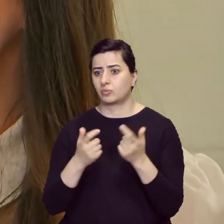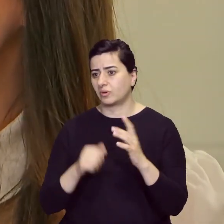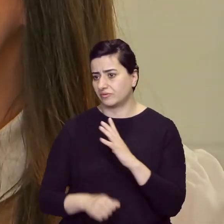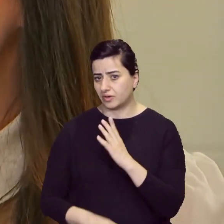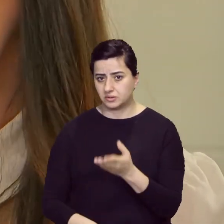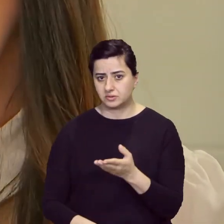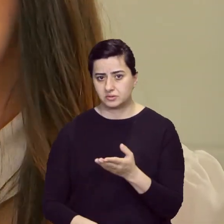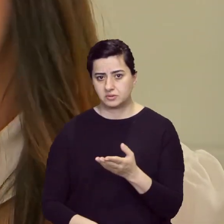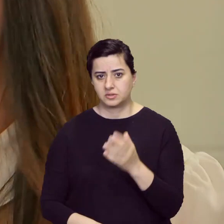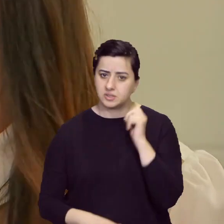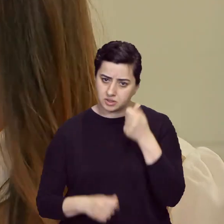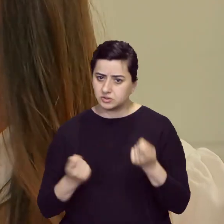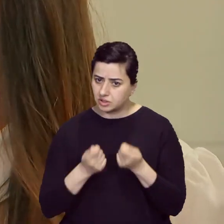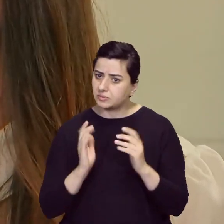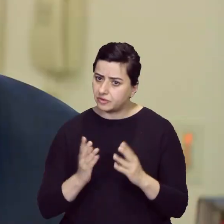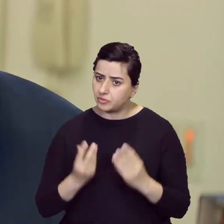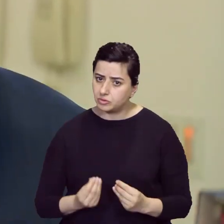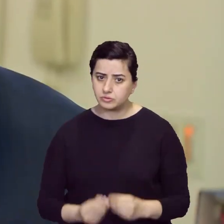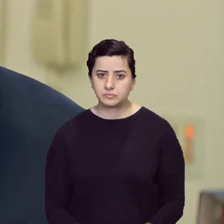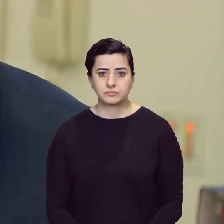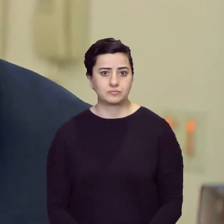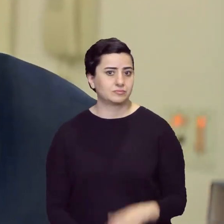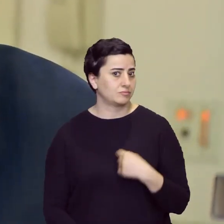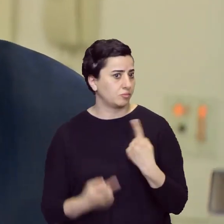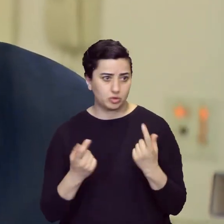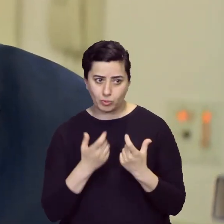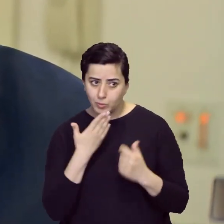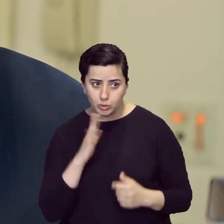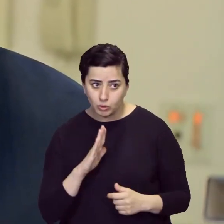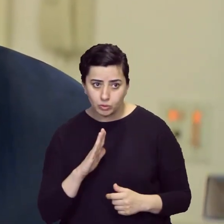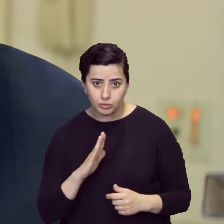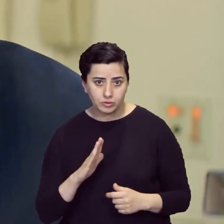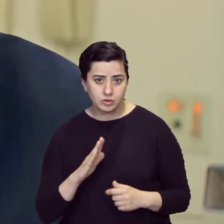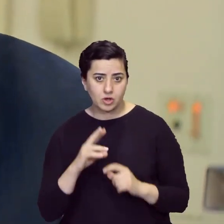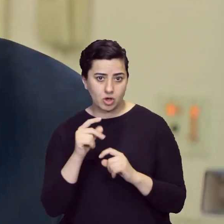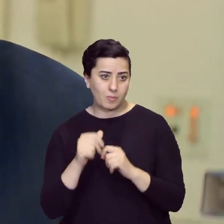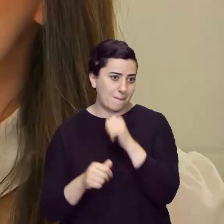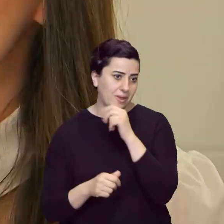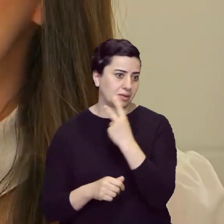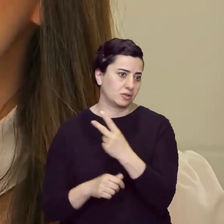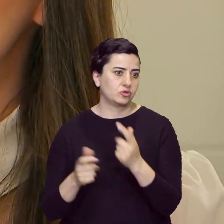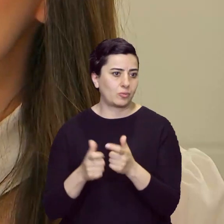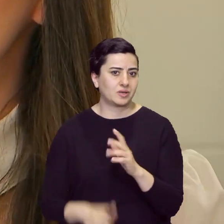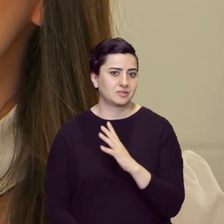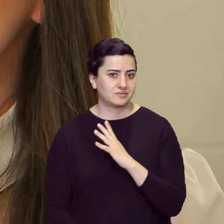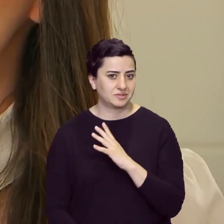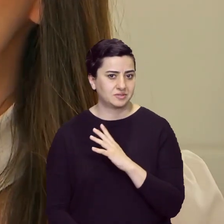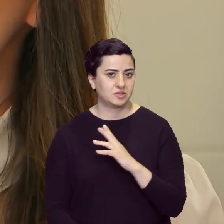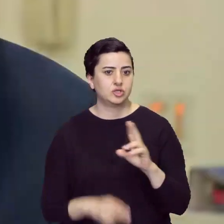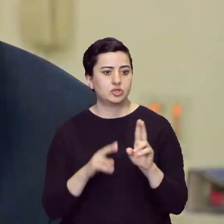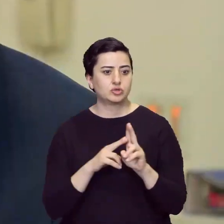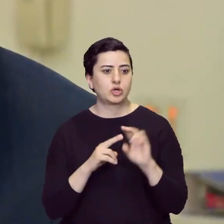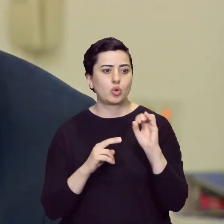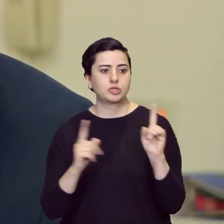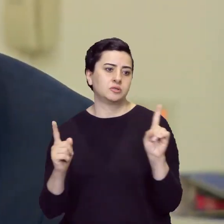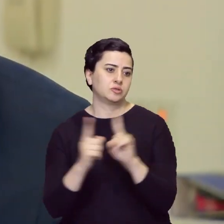toplantınız var. Yarın çalışabiliriz. Benim bir toplantım yok. Ömer Bey'in toplantısı var. Kürşat Hoca'yla